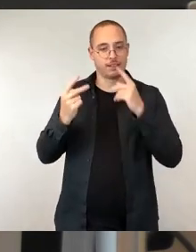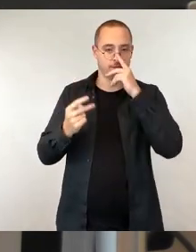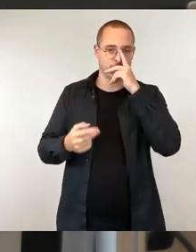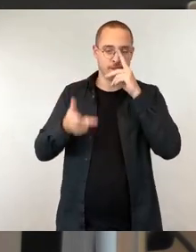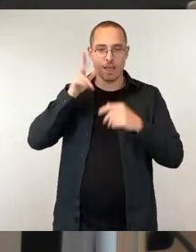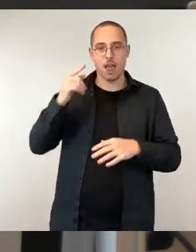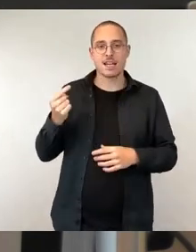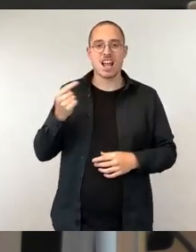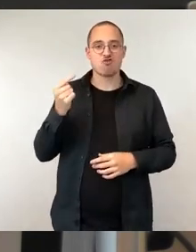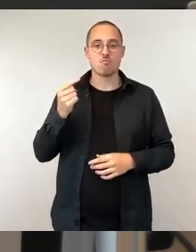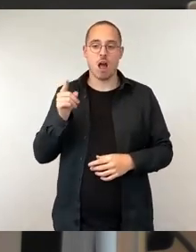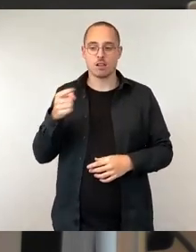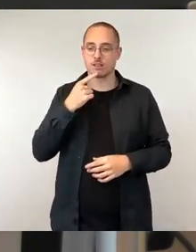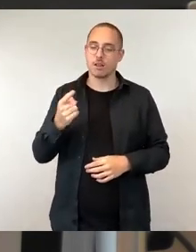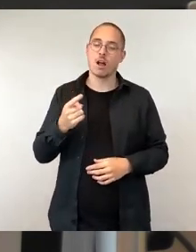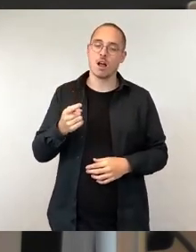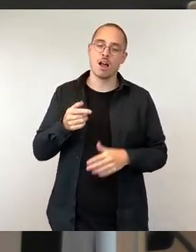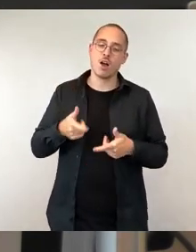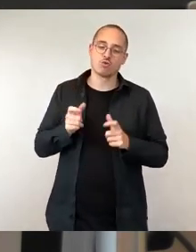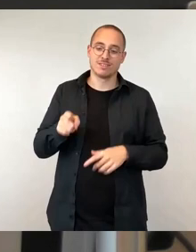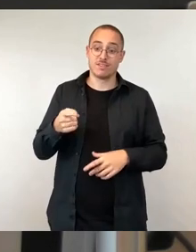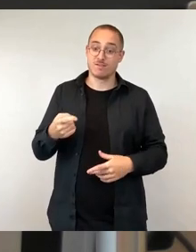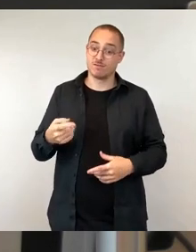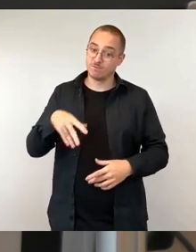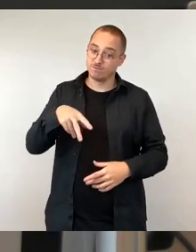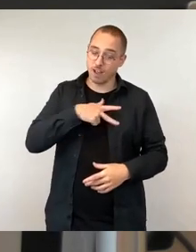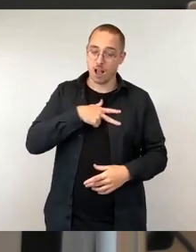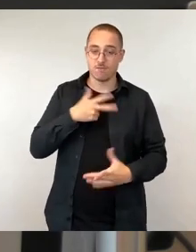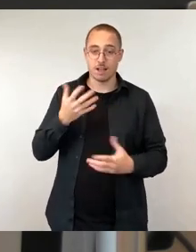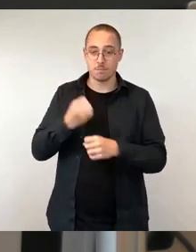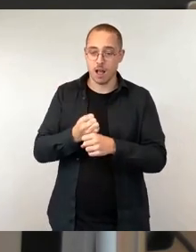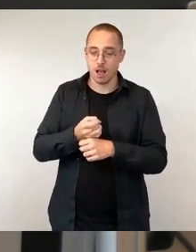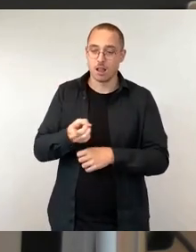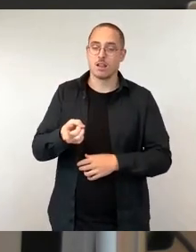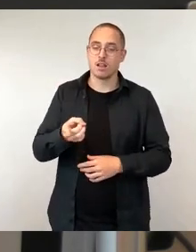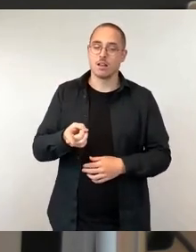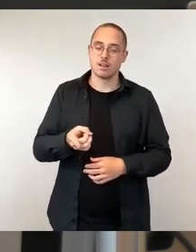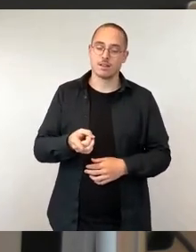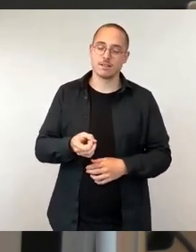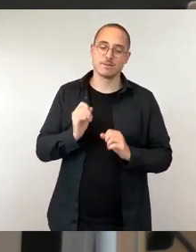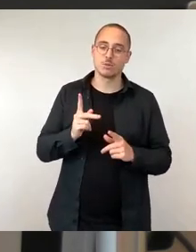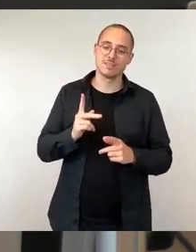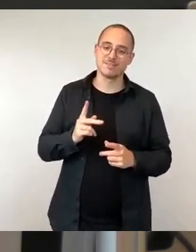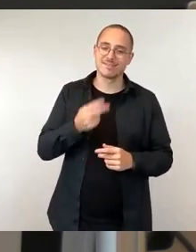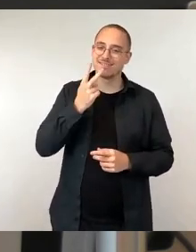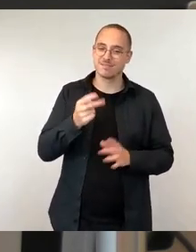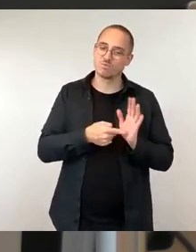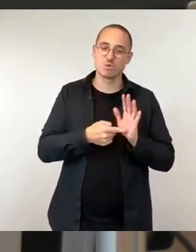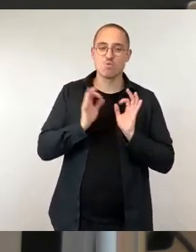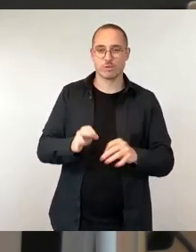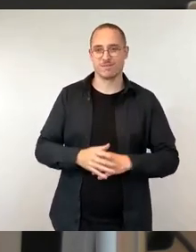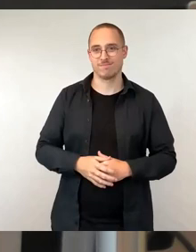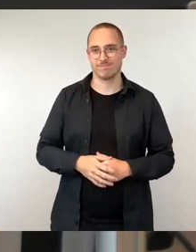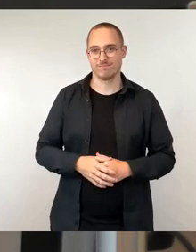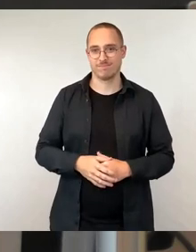tun und wofür wir dann hier im Stadtrat eben auch Mehrheiten finden oder nicht. Die Verwaltungsvorlage ist der pragmatischste Weg. Er